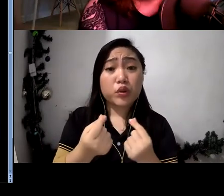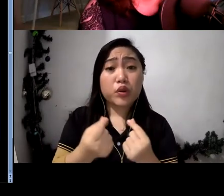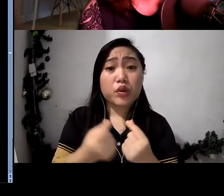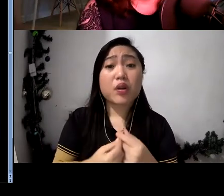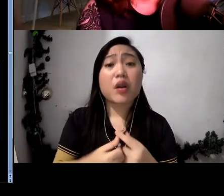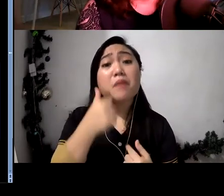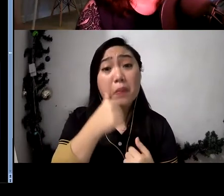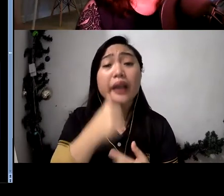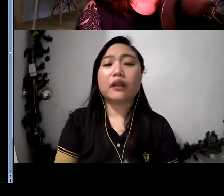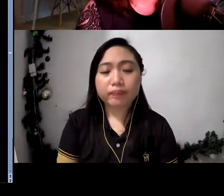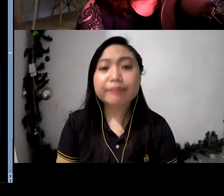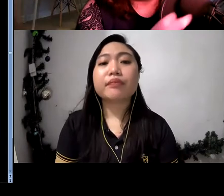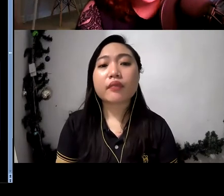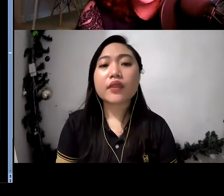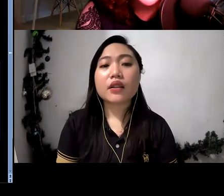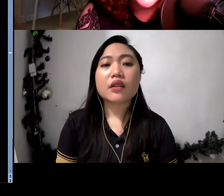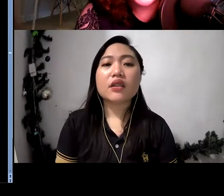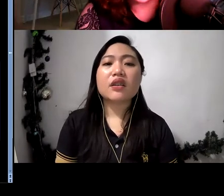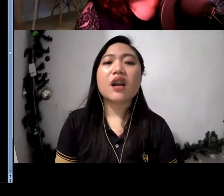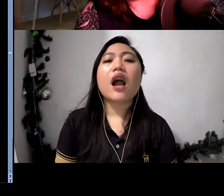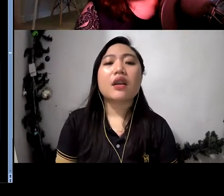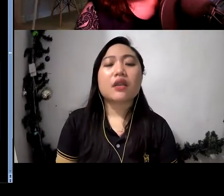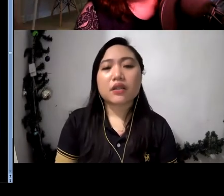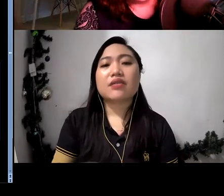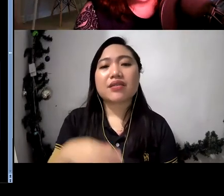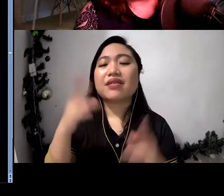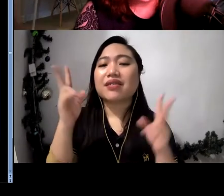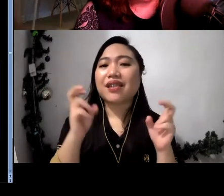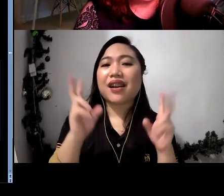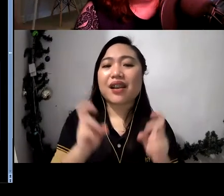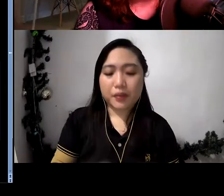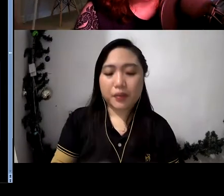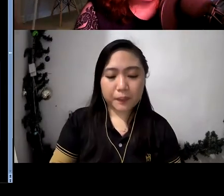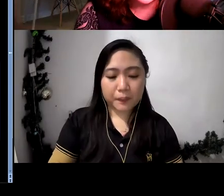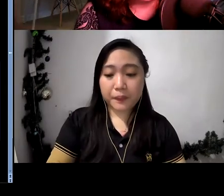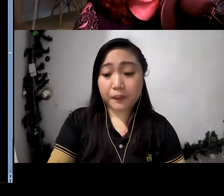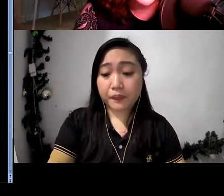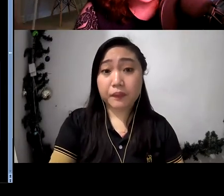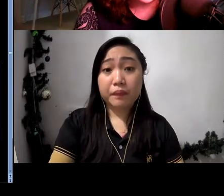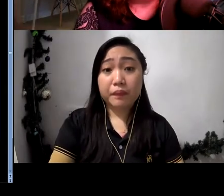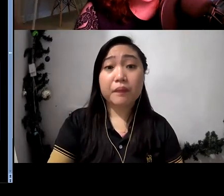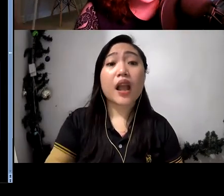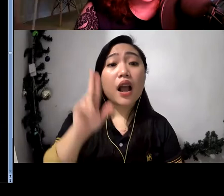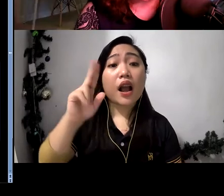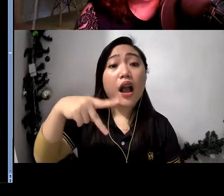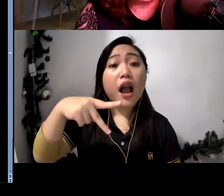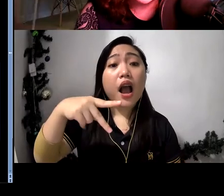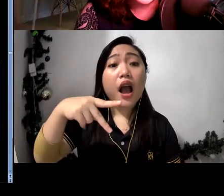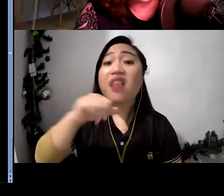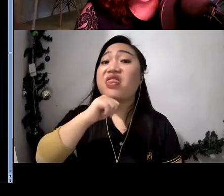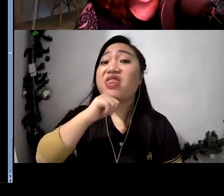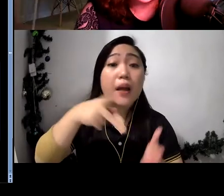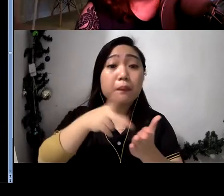din siya nandoon, no? Itong unpaid care work na tinatawag. At kung gagawa man ng trabaho ng babae na unpaid care work na